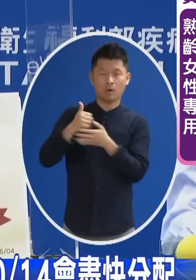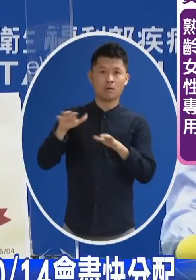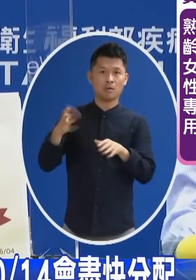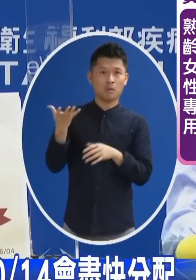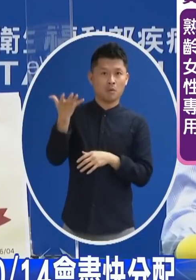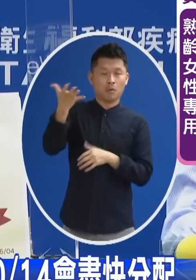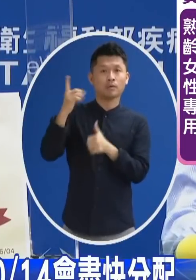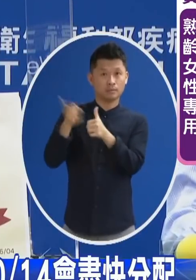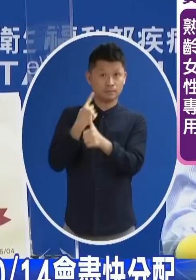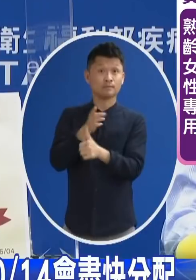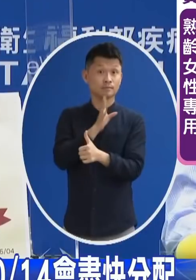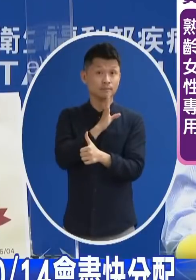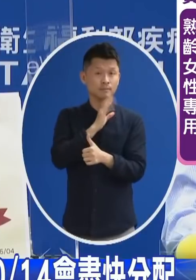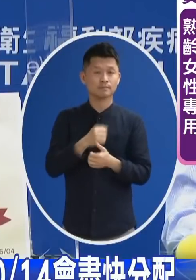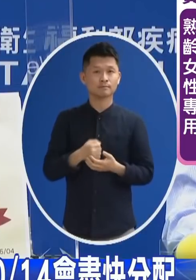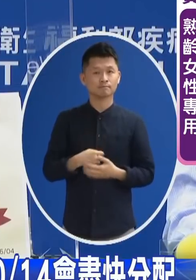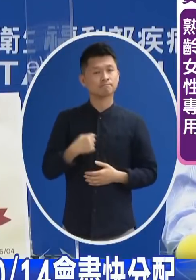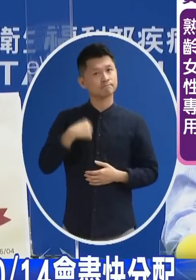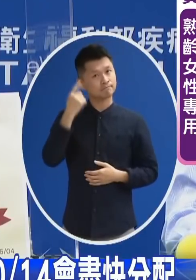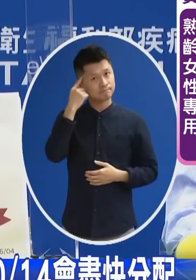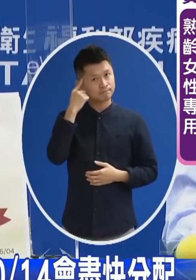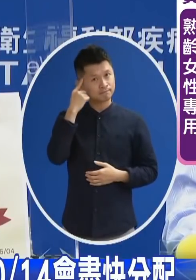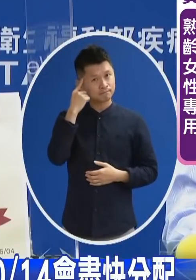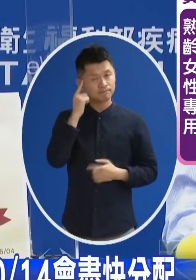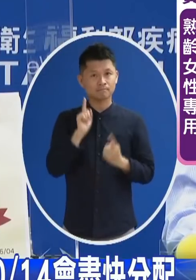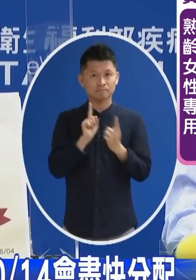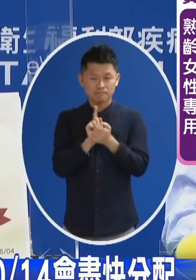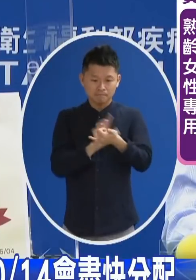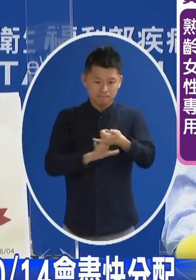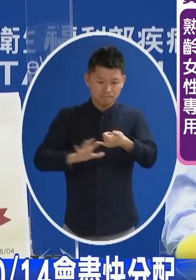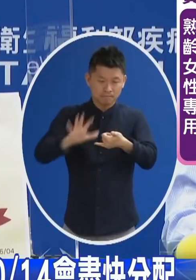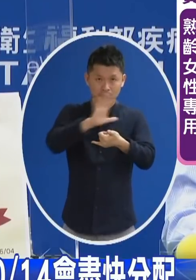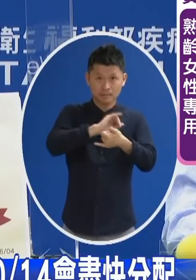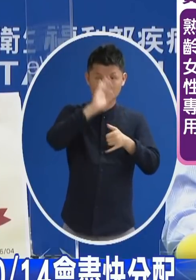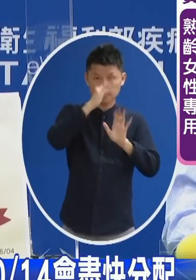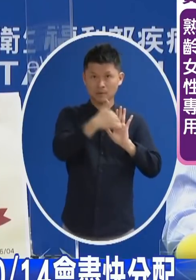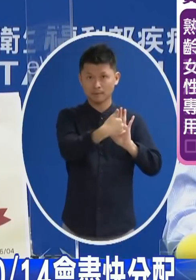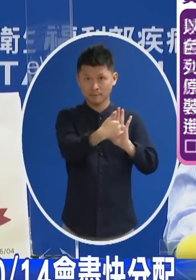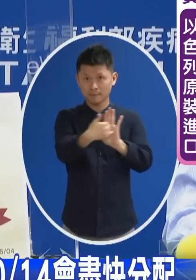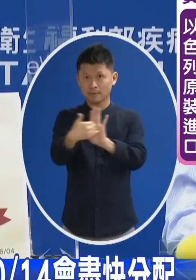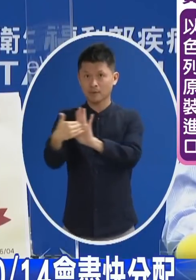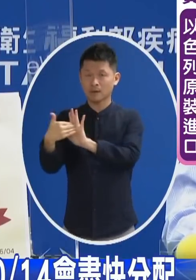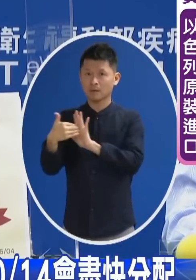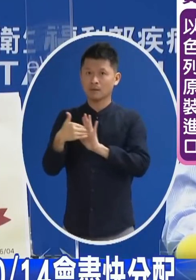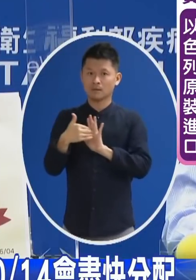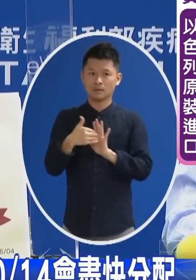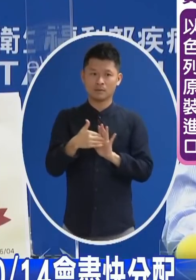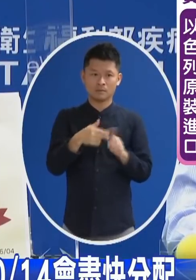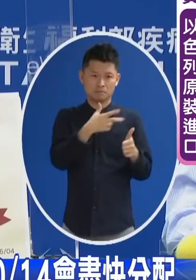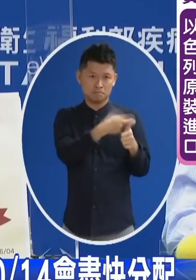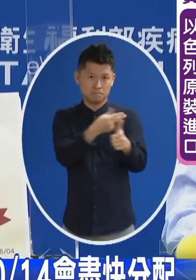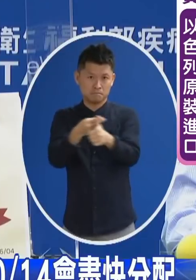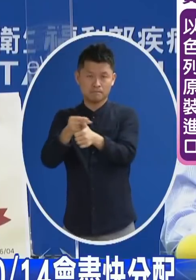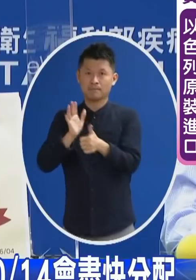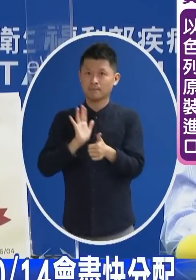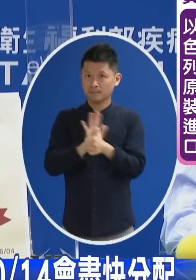哈，最大的一批。那相信对我们在整体的一个防疫上面哈，应该是很有帮助，